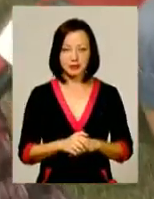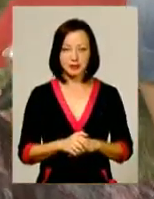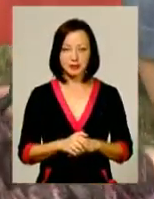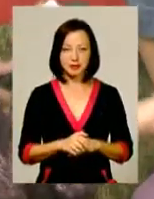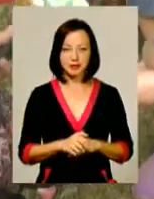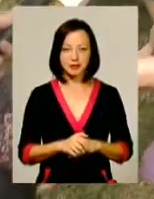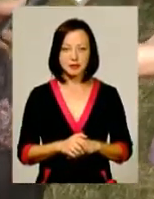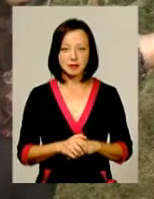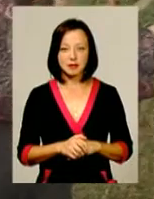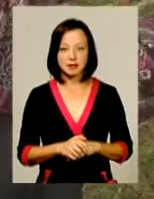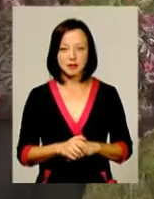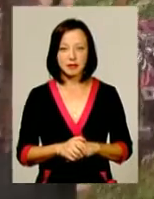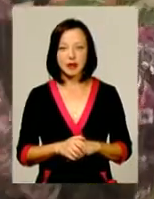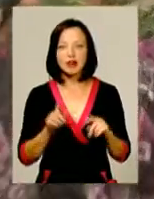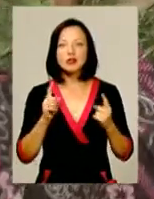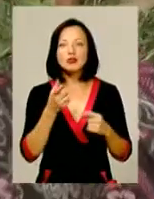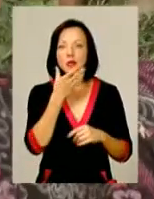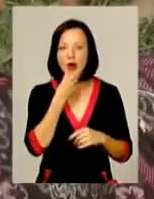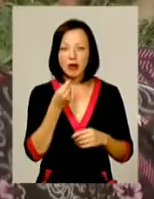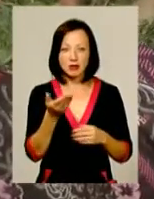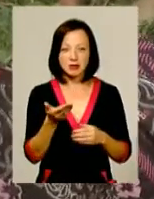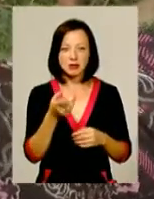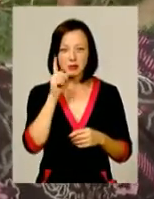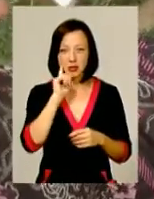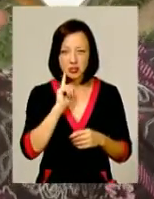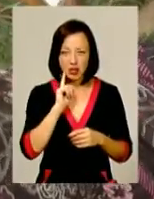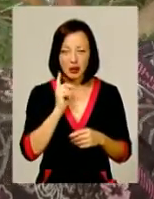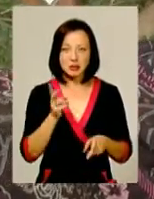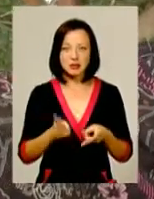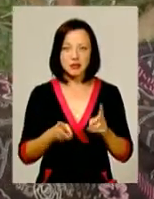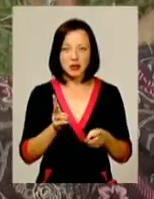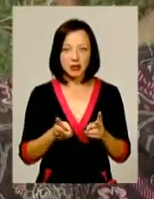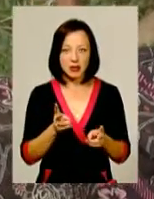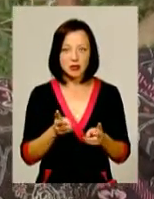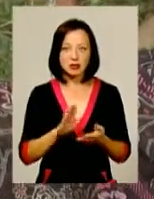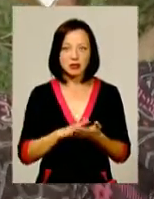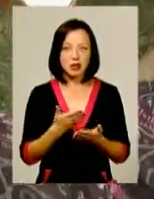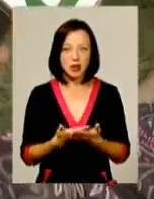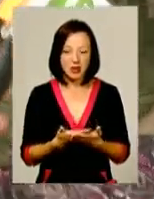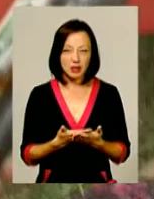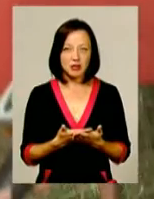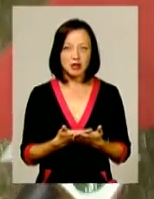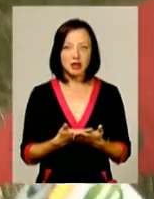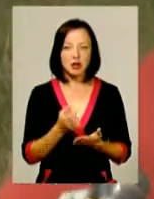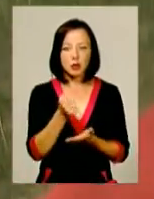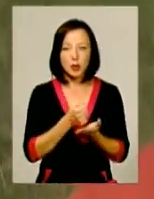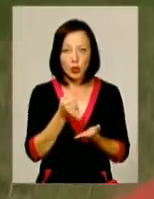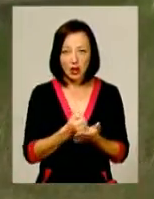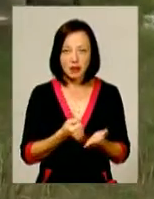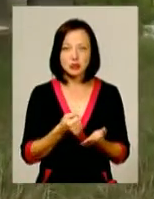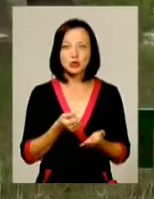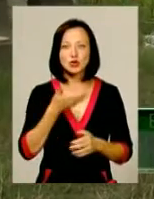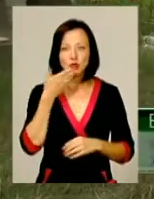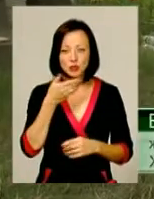вона. Чим вона вам така гарна? Ну, вона смачна. Її як зварити, її як жарити, як на п'юрешку її пустити